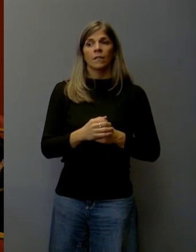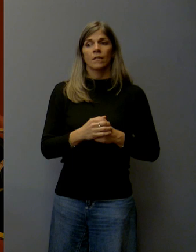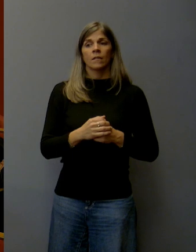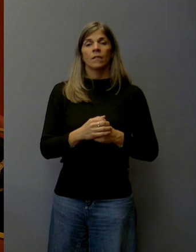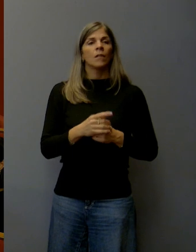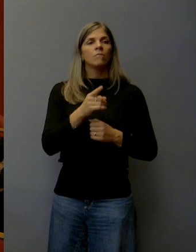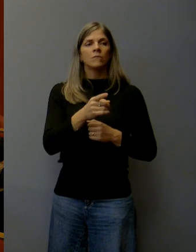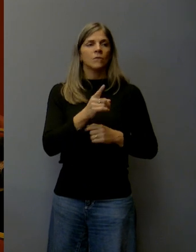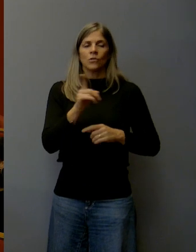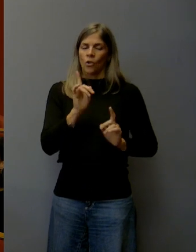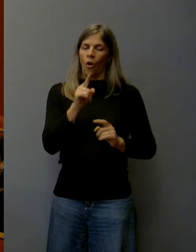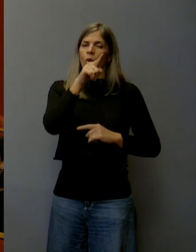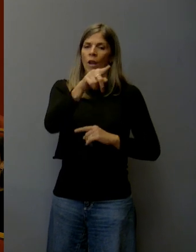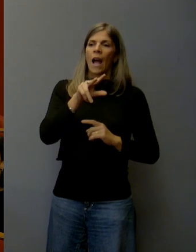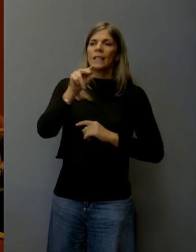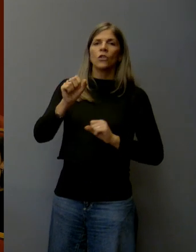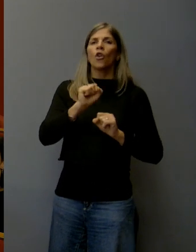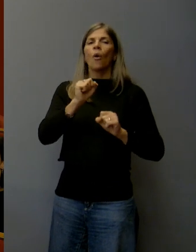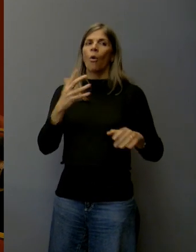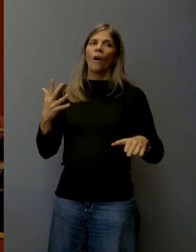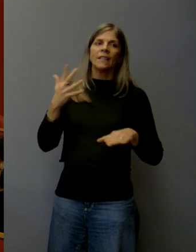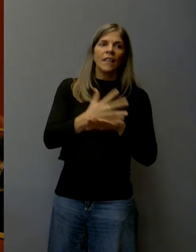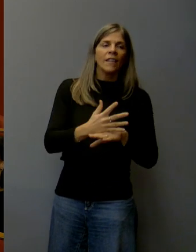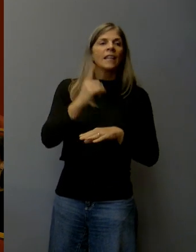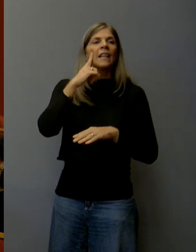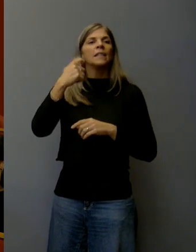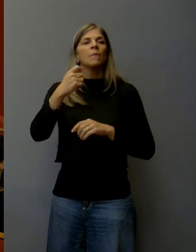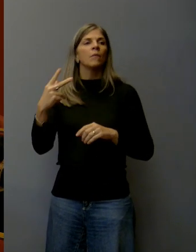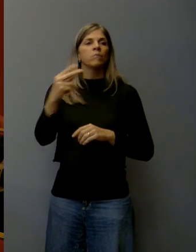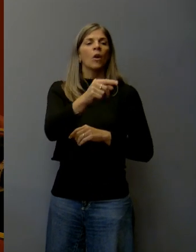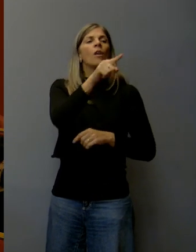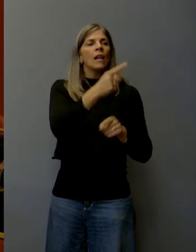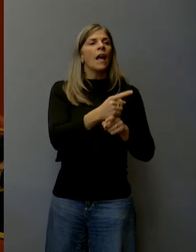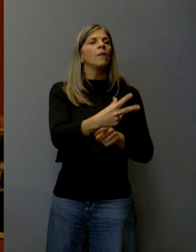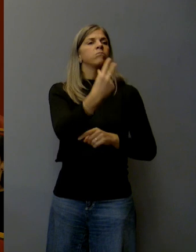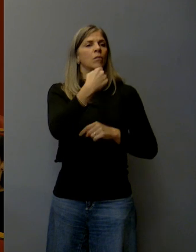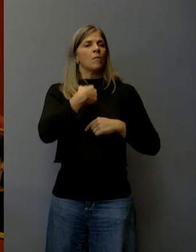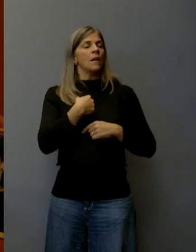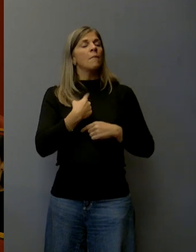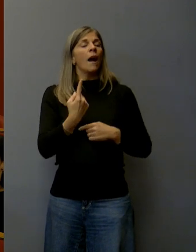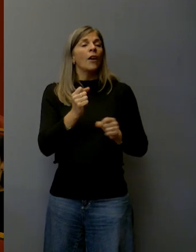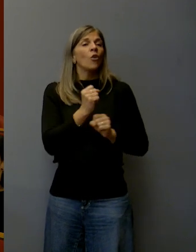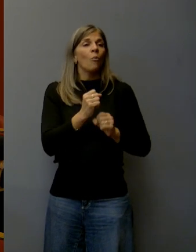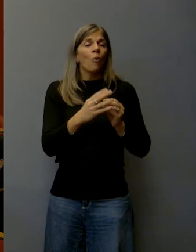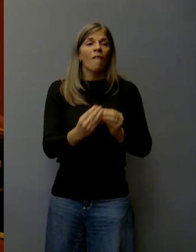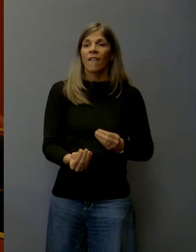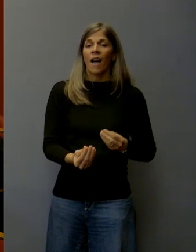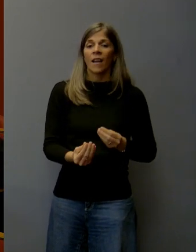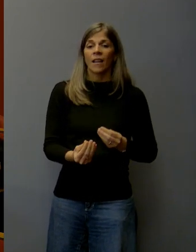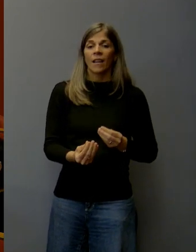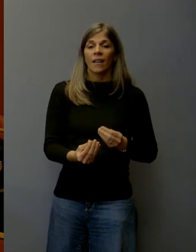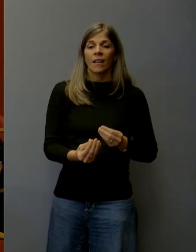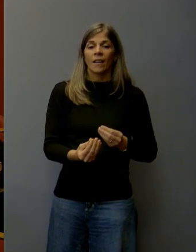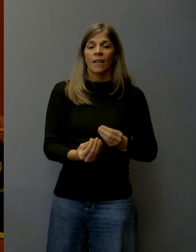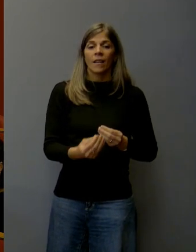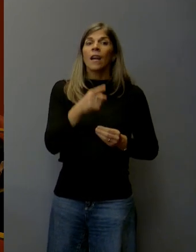No lei ha detto che non che non si può intervenire se non viene data la parola lei sta interlocuendo con me e non può farlo come lei aggiusta lei